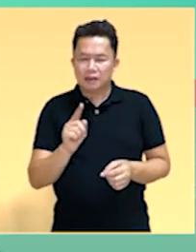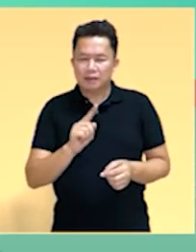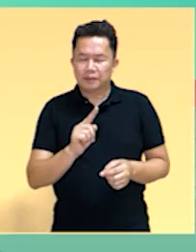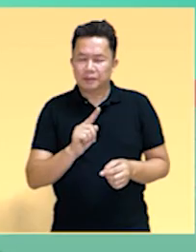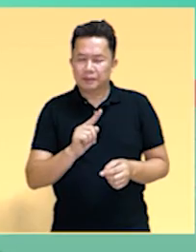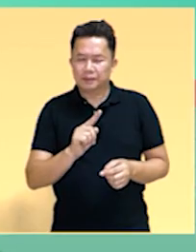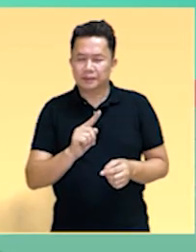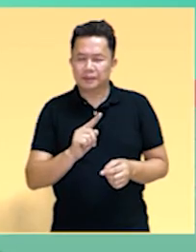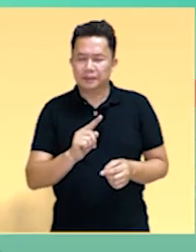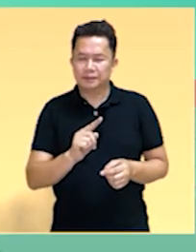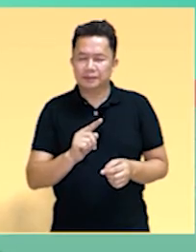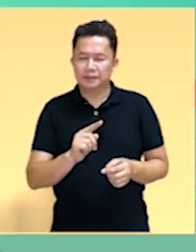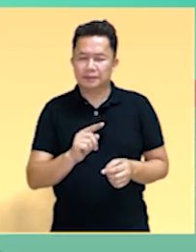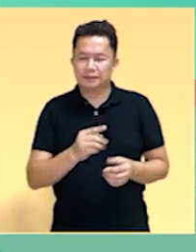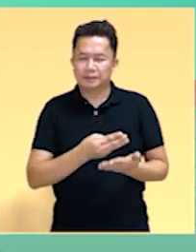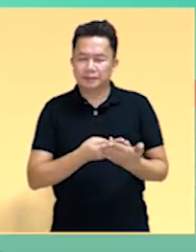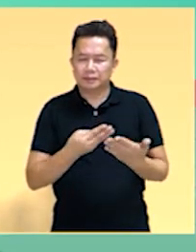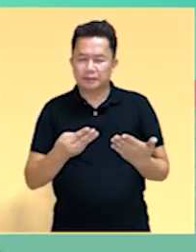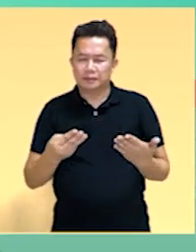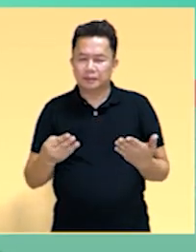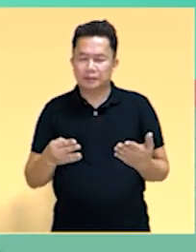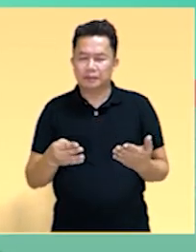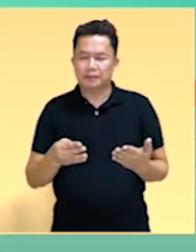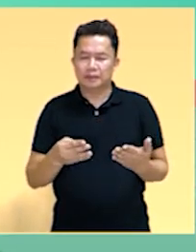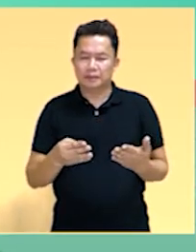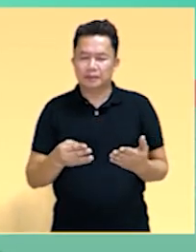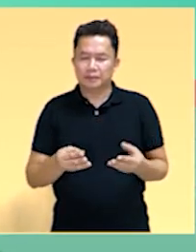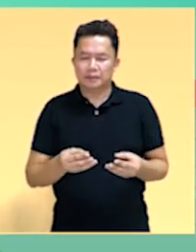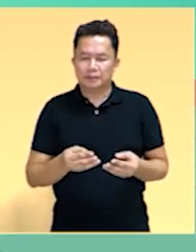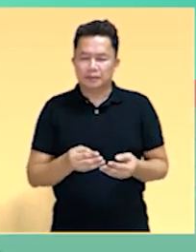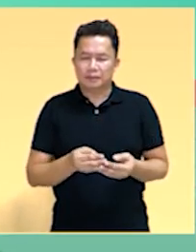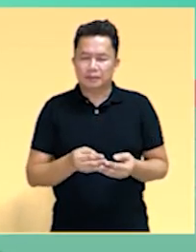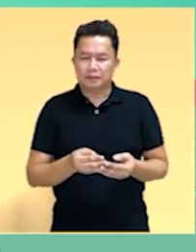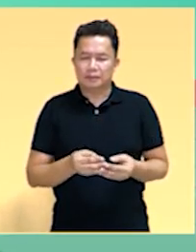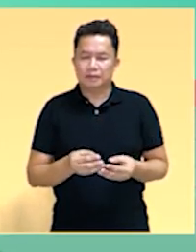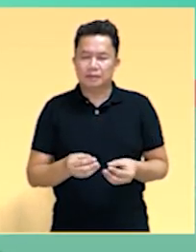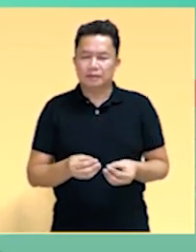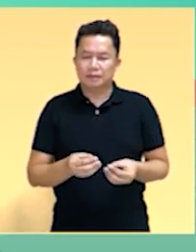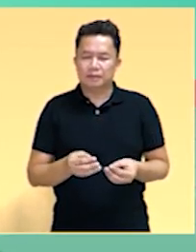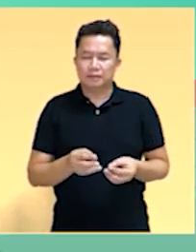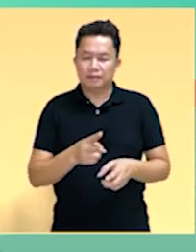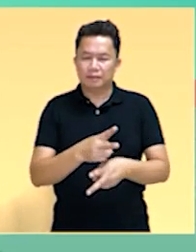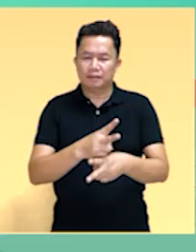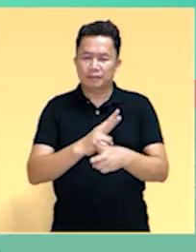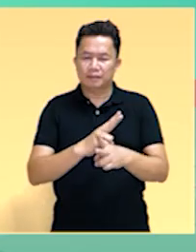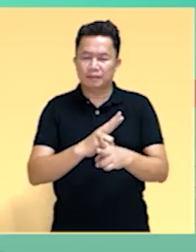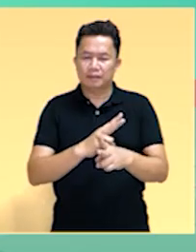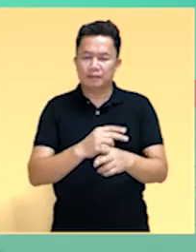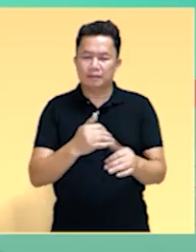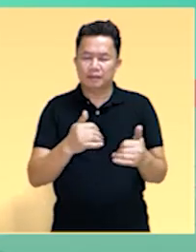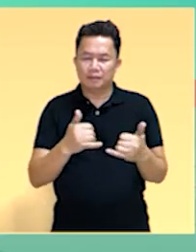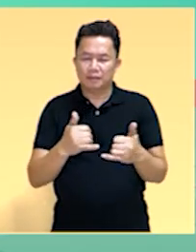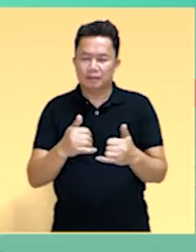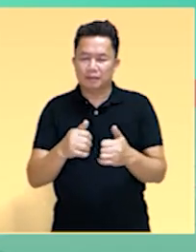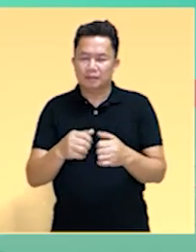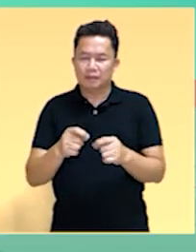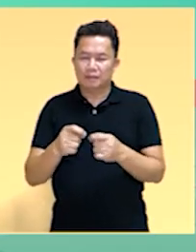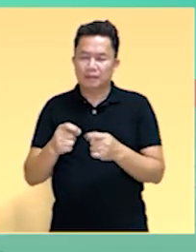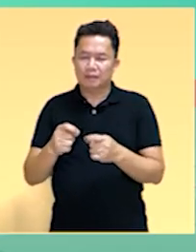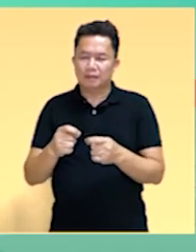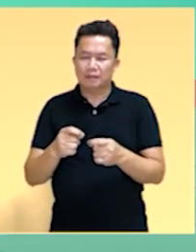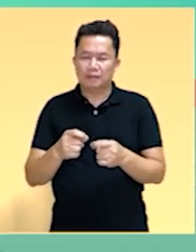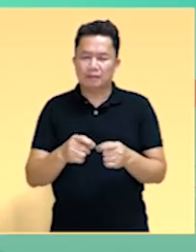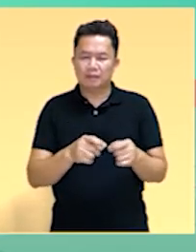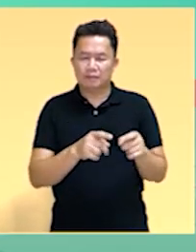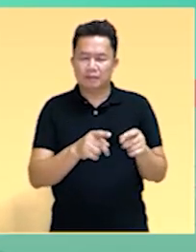sa material na bagay ito masusukat. Ang simpleng pagpapahiram ng laruan sa kaibigan, pagtulong sa magulang sa